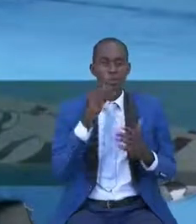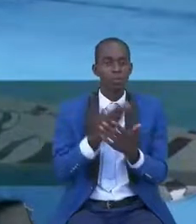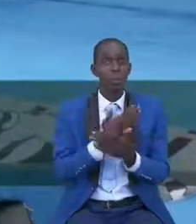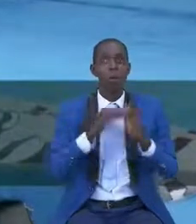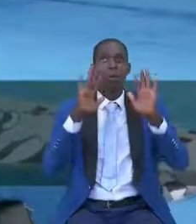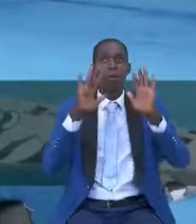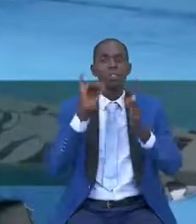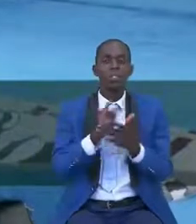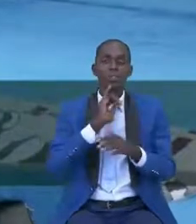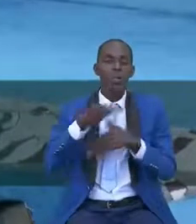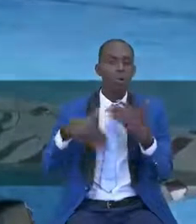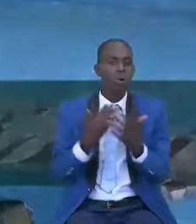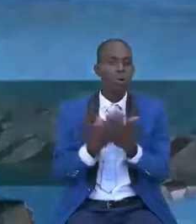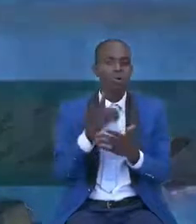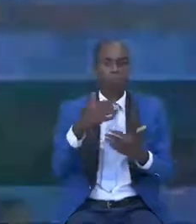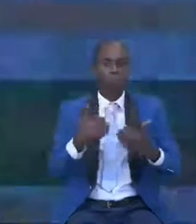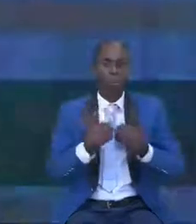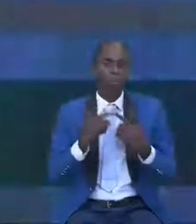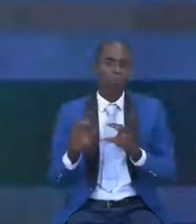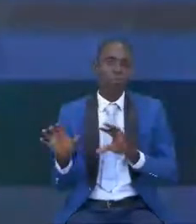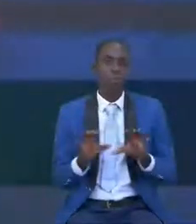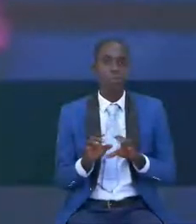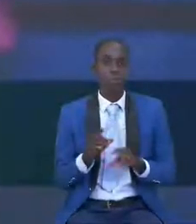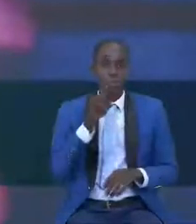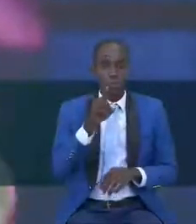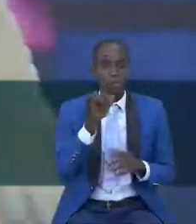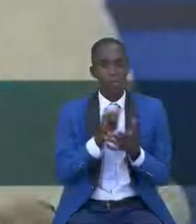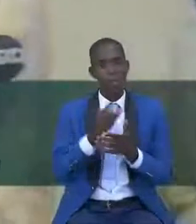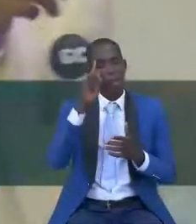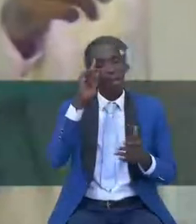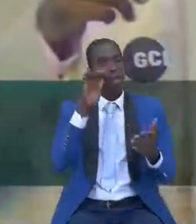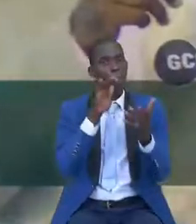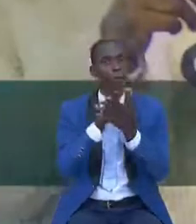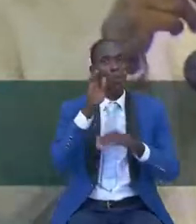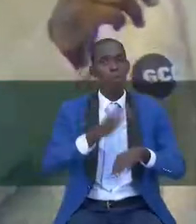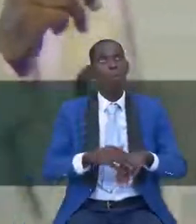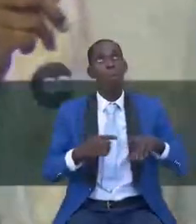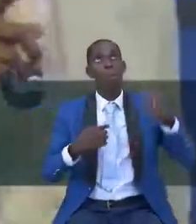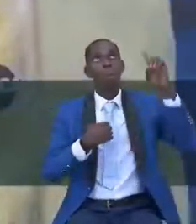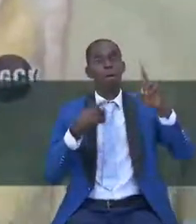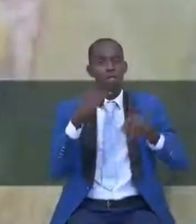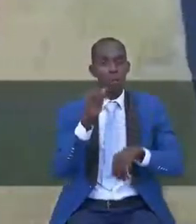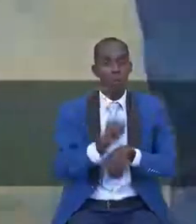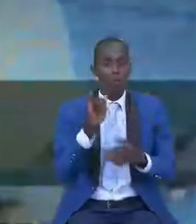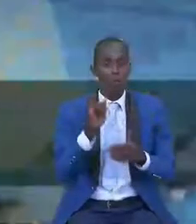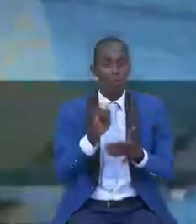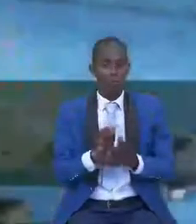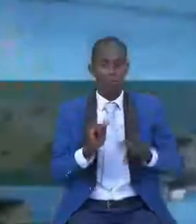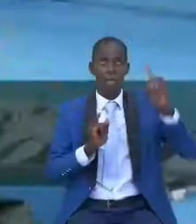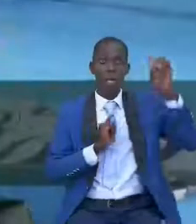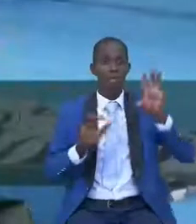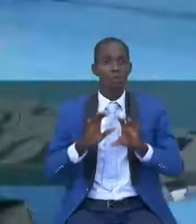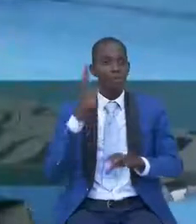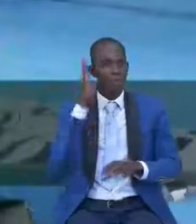recevoir les signes spectaculaires, c'est ce que tu dois faire, celui qui croit en moi,